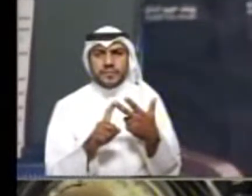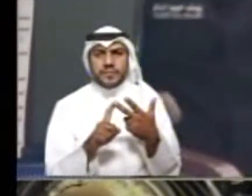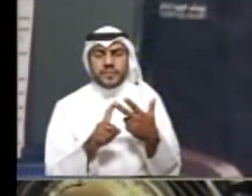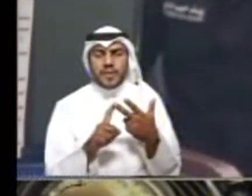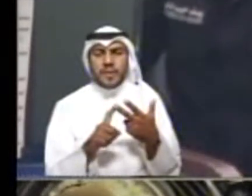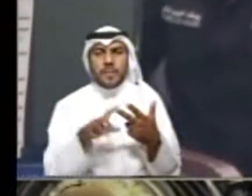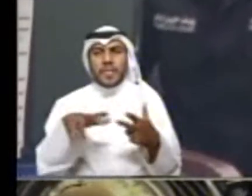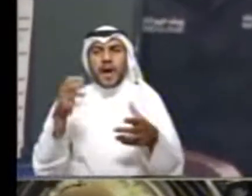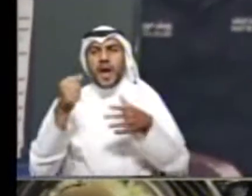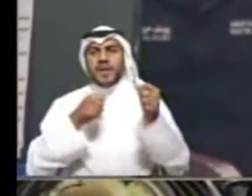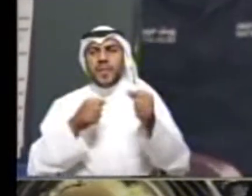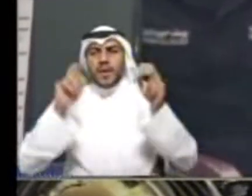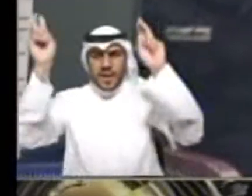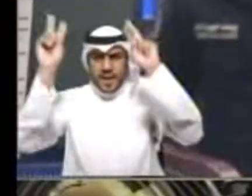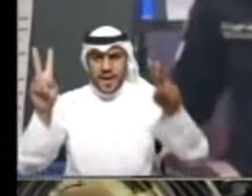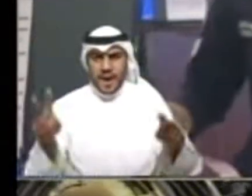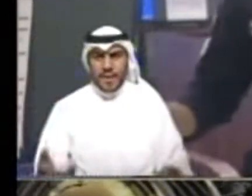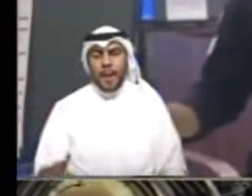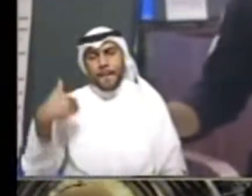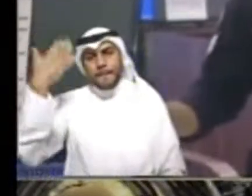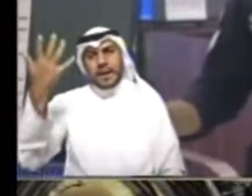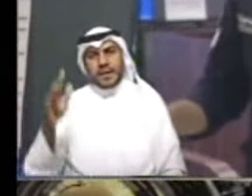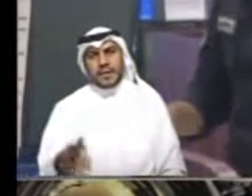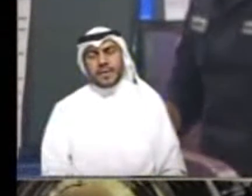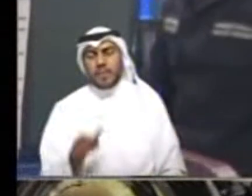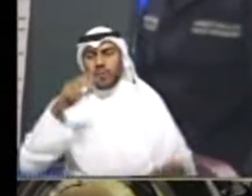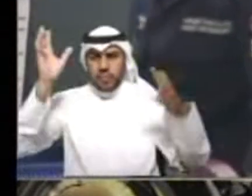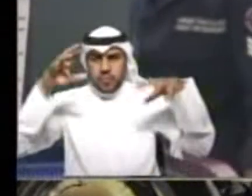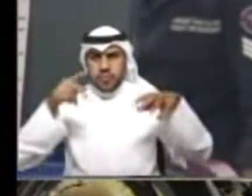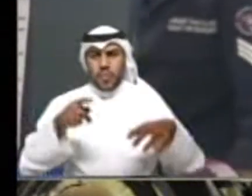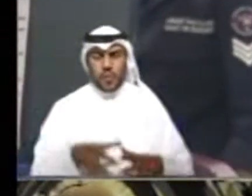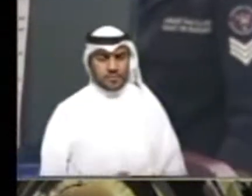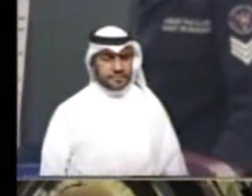الحساوي، عبارة عن محولات خارجية، التماسات من أمطار الغزيرة،